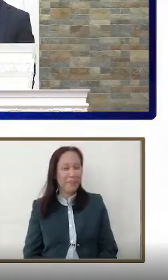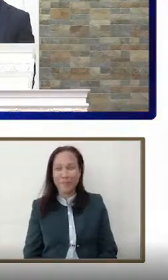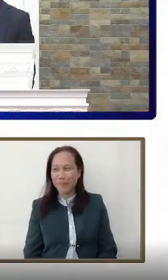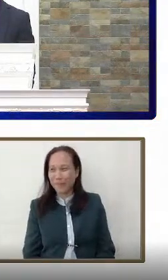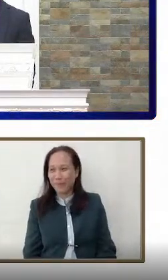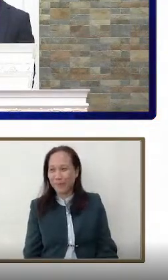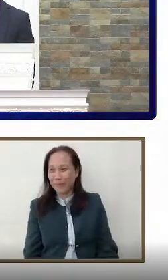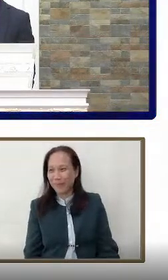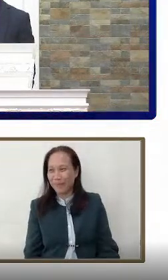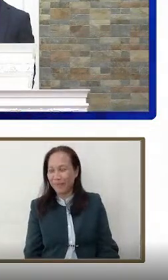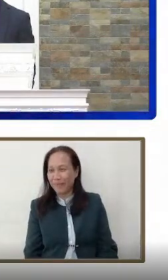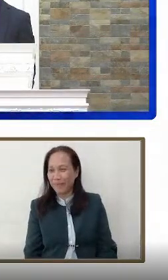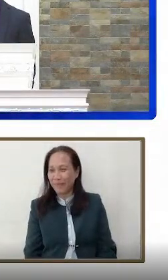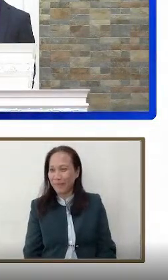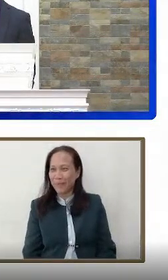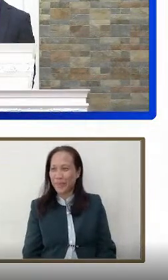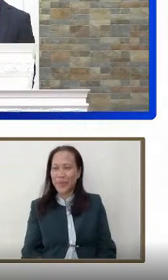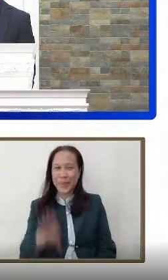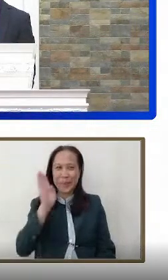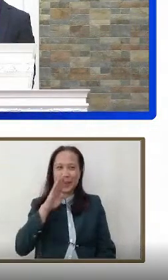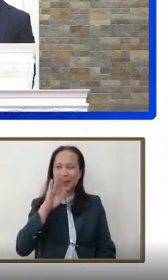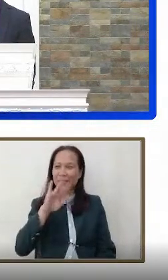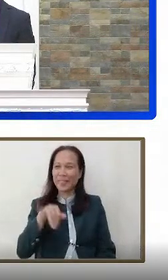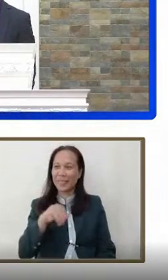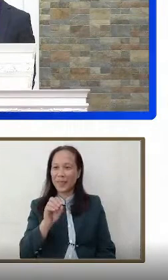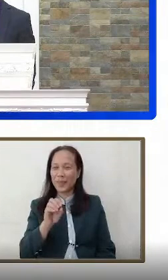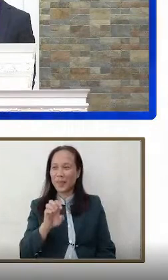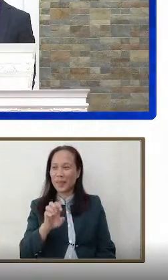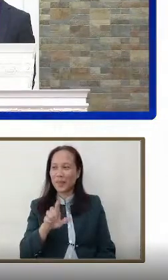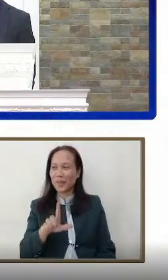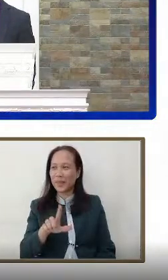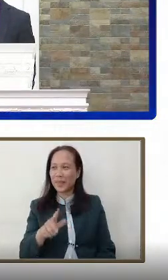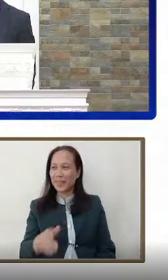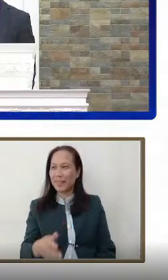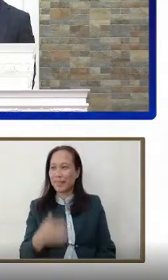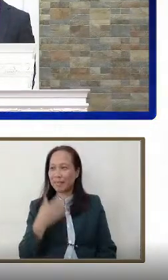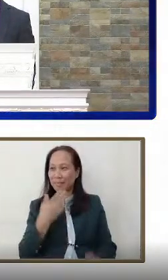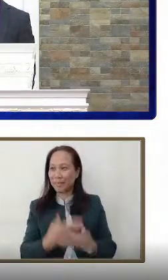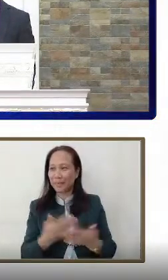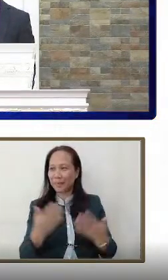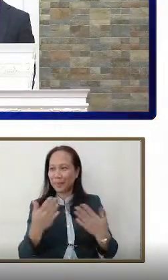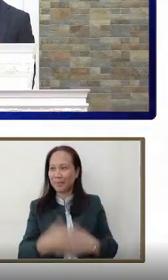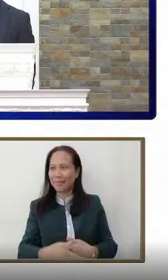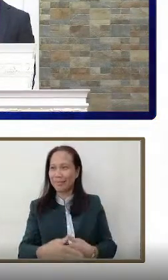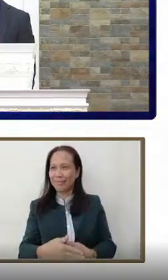Master. Oy, Brother Joel, magandang gabi. Ano dyan sa inyo, gabi?